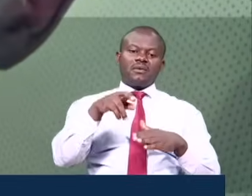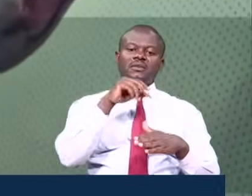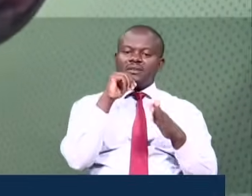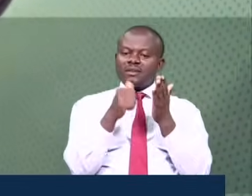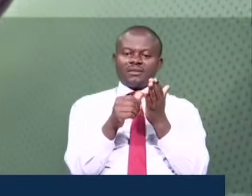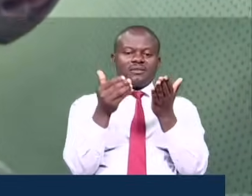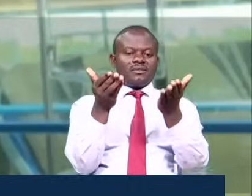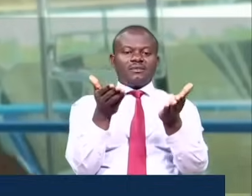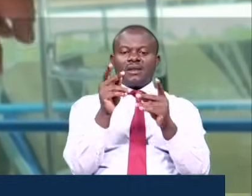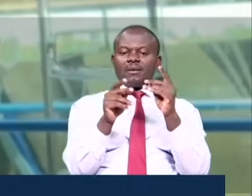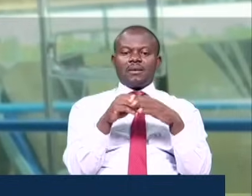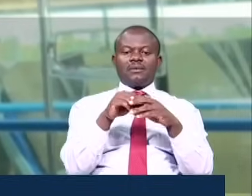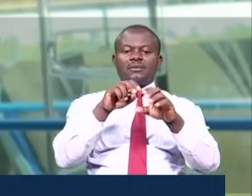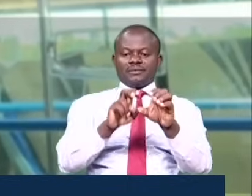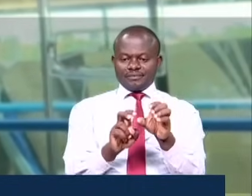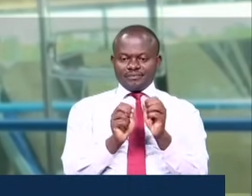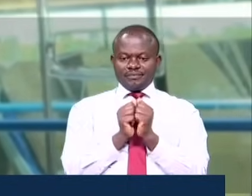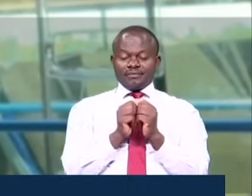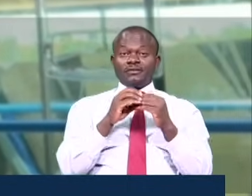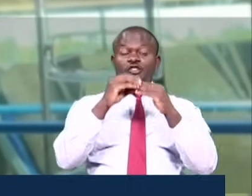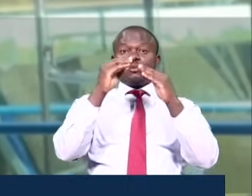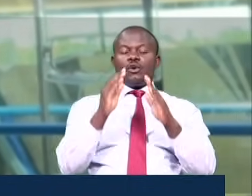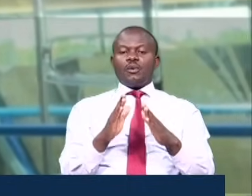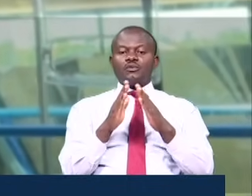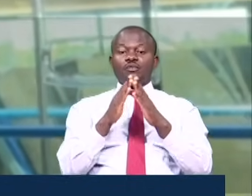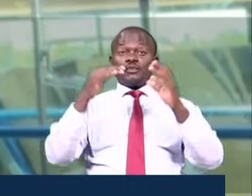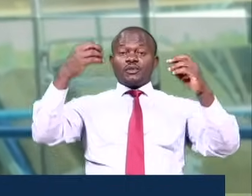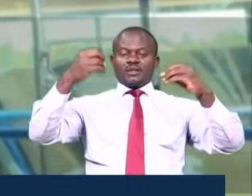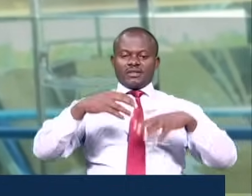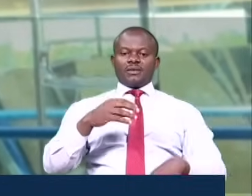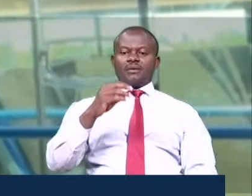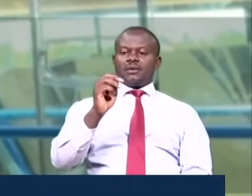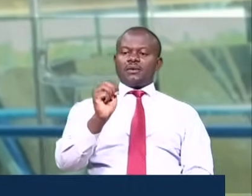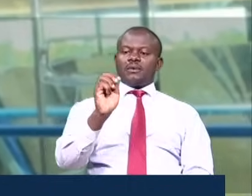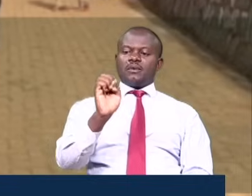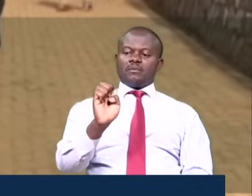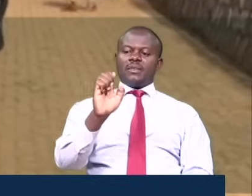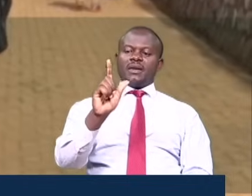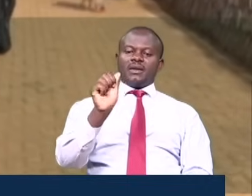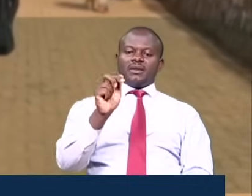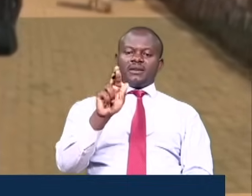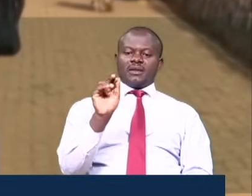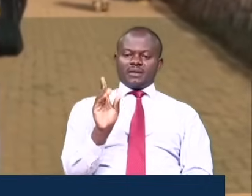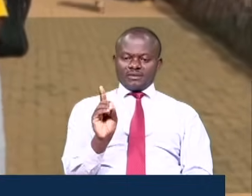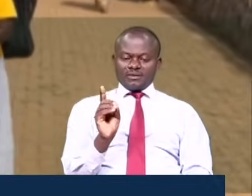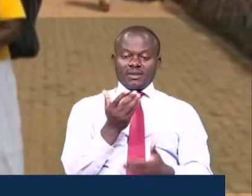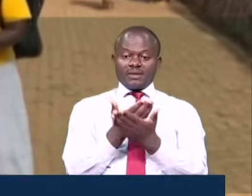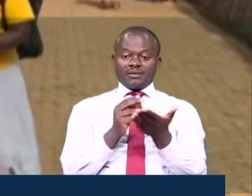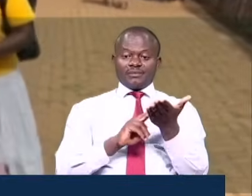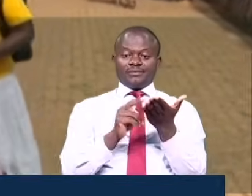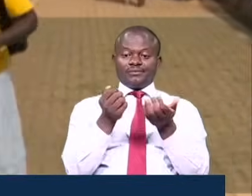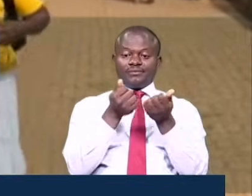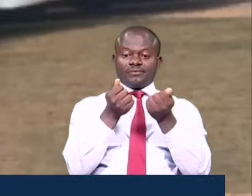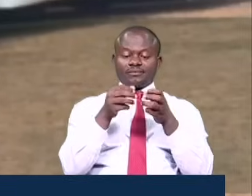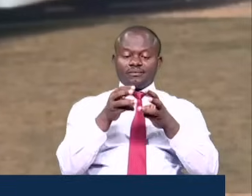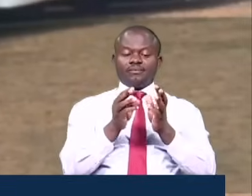imodoka abantu benshi baziparika umuyobozi w'umujyi wa Kigali wungirije Mabwa n'amaguru merari asaba abatuye umujyi wa Kigali gukoresha imodoka zitwara abagenzi mu